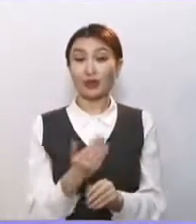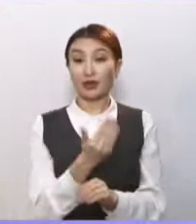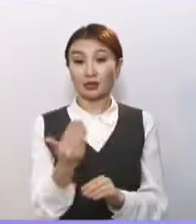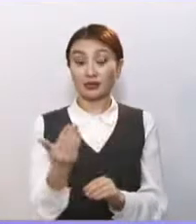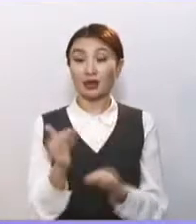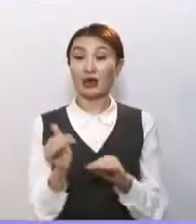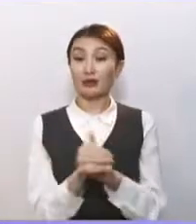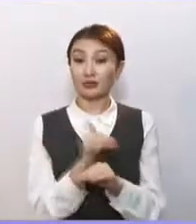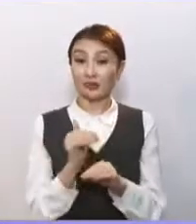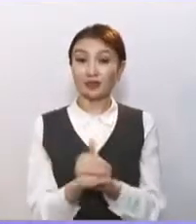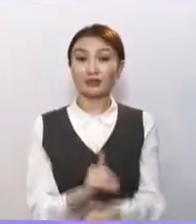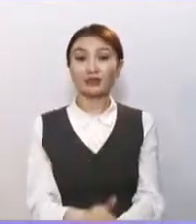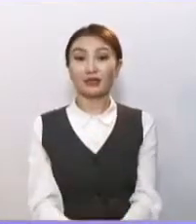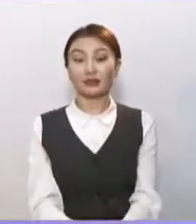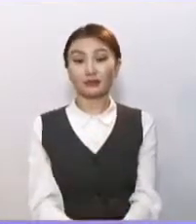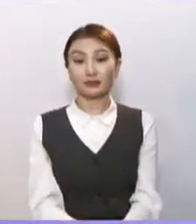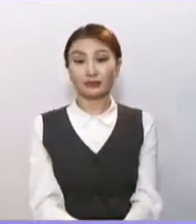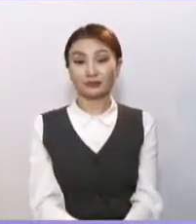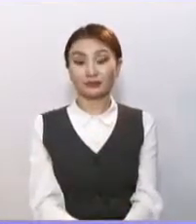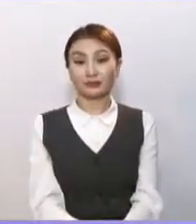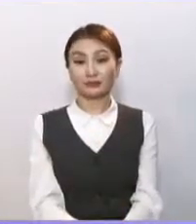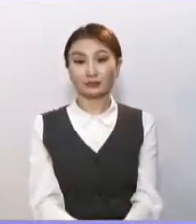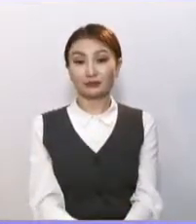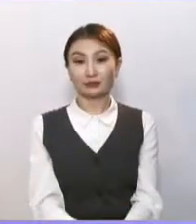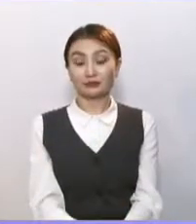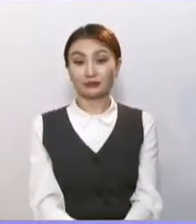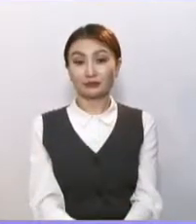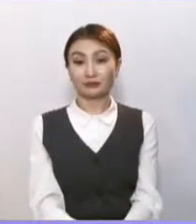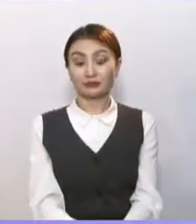анда азаматсыңар.